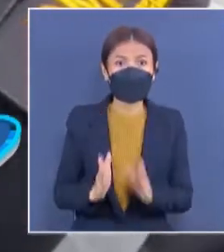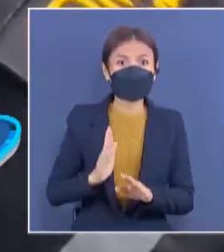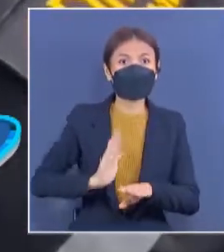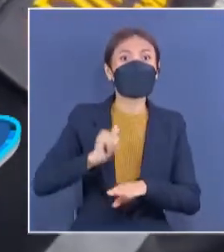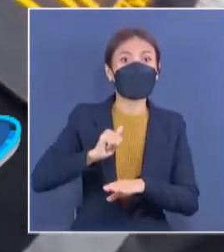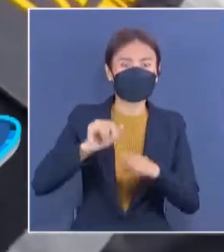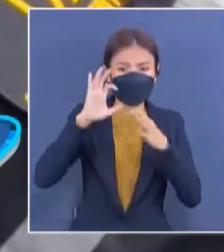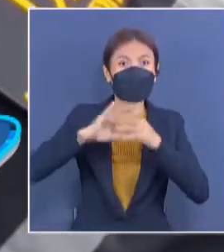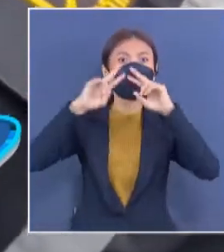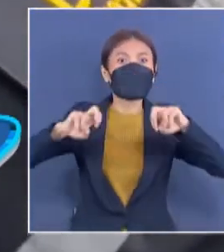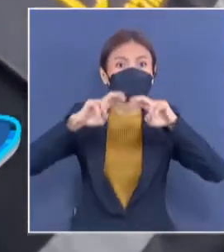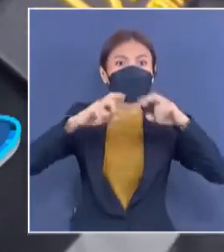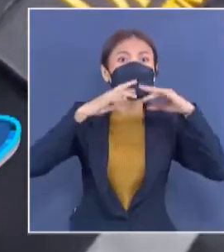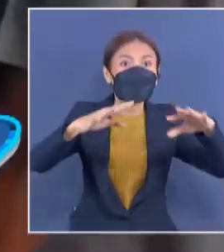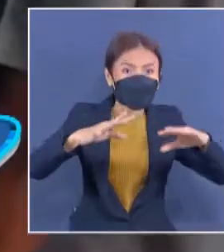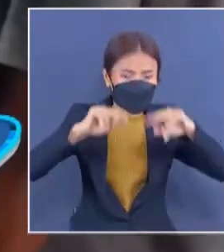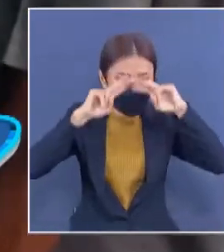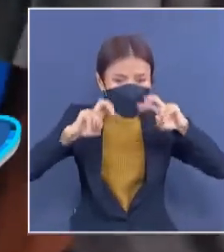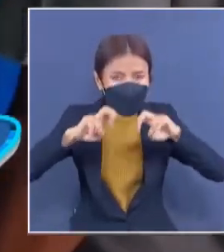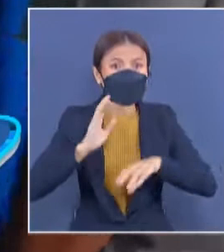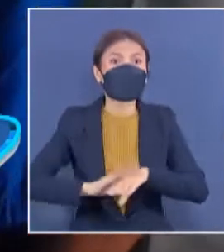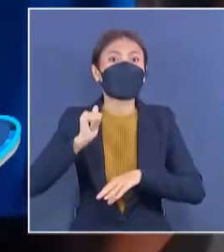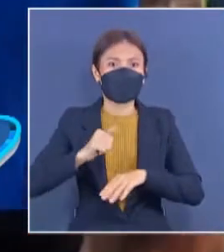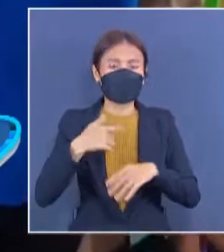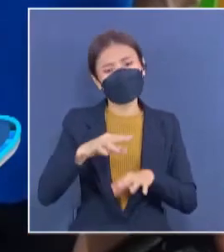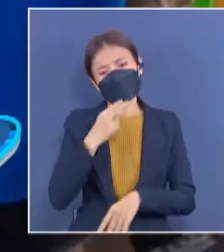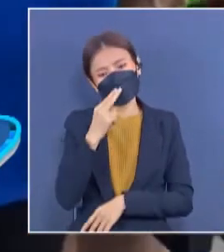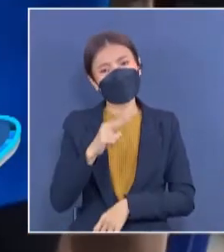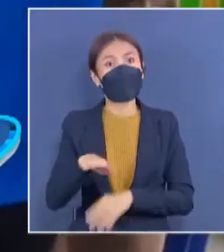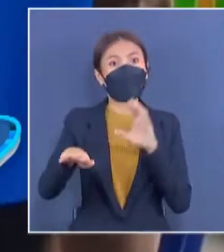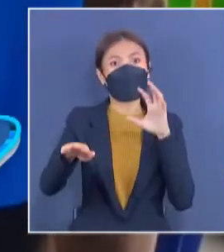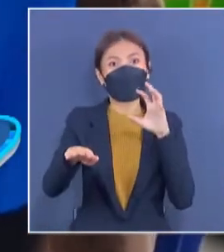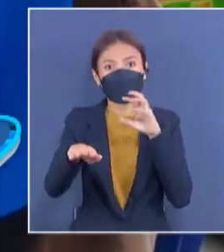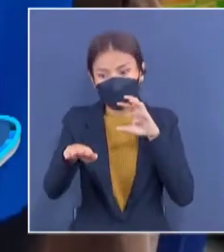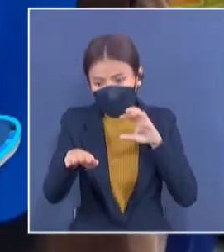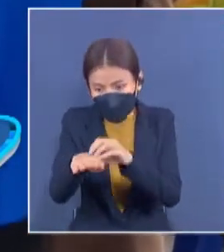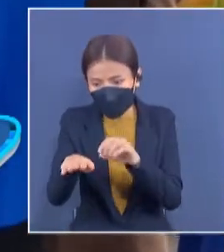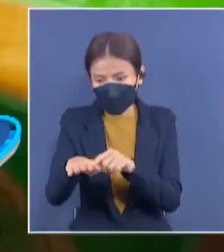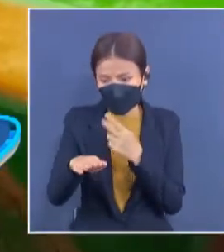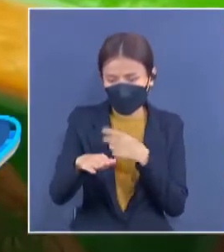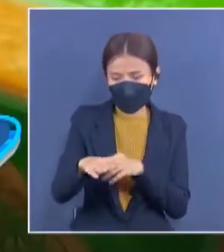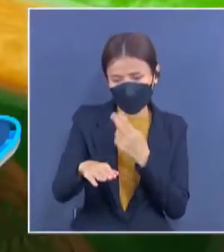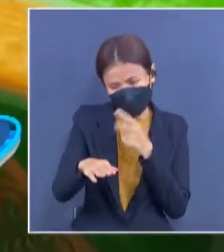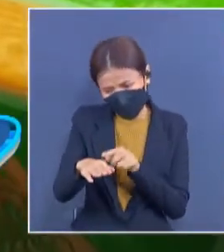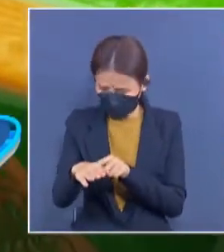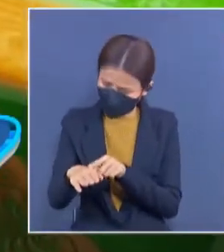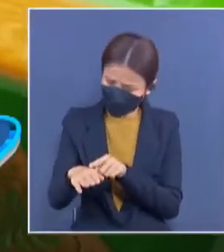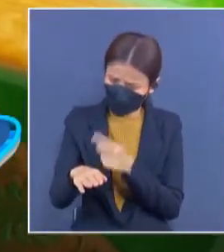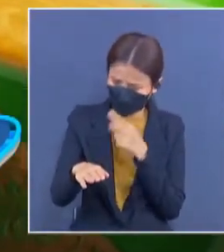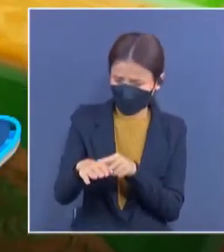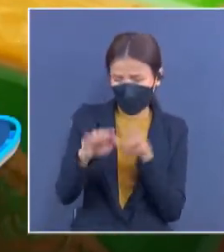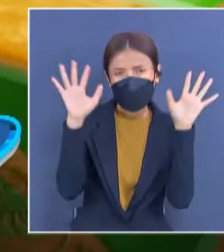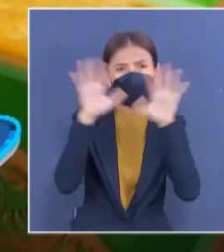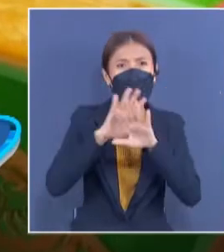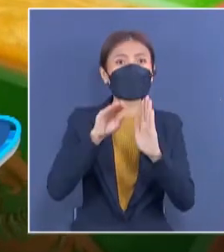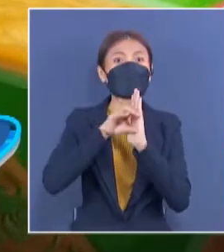ตอนบนจังหวัดภูเก็ตนะคะเขาก็เชื่อว่าจากการวิเคราะห์ลักษณะบาดแผลอาจจะเป็นฉลามบลูชาร์กหรือว่าฉลามหัวบ